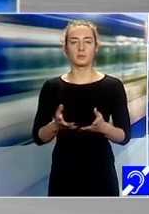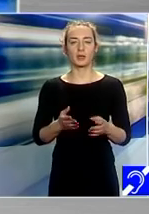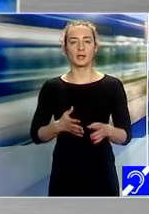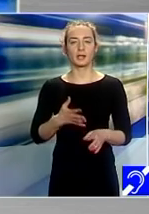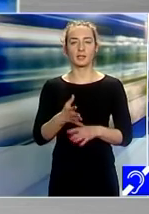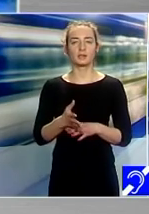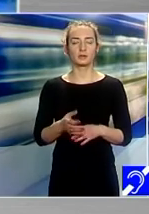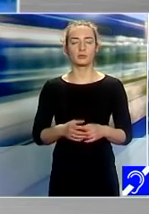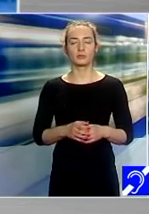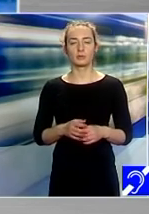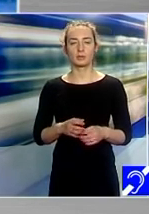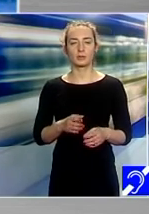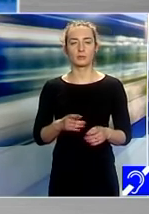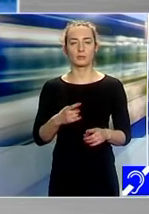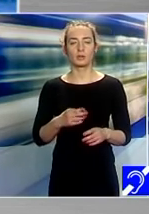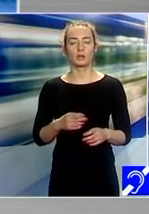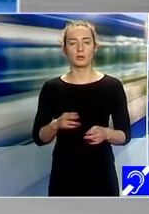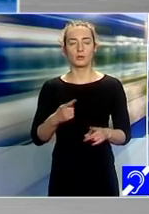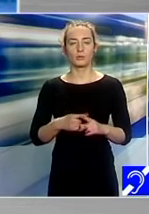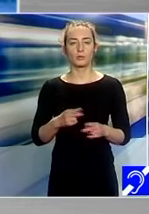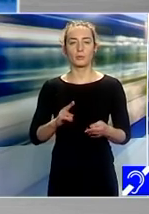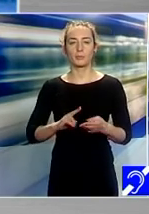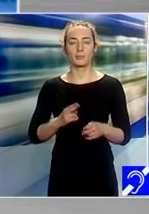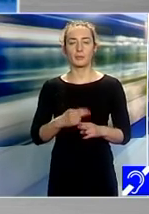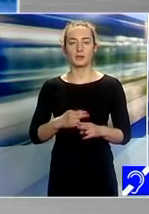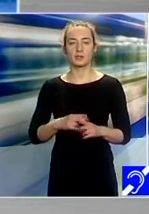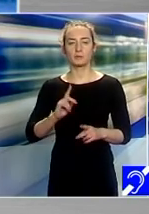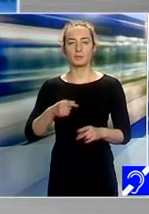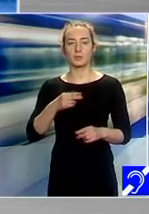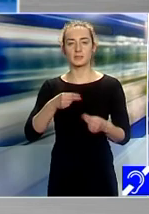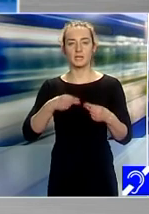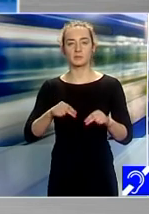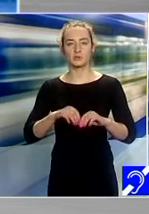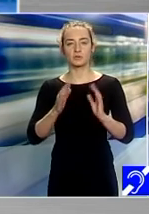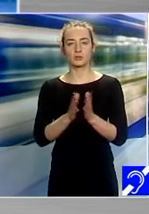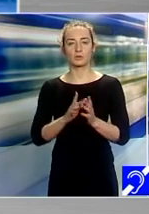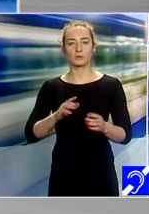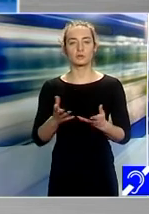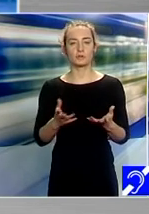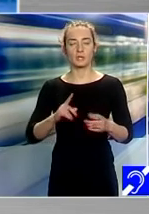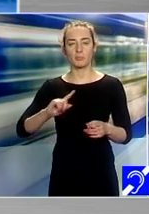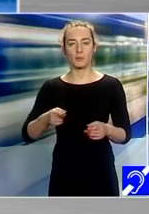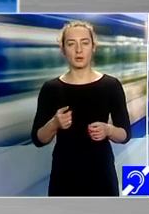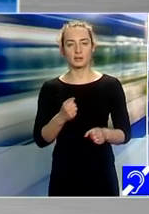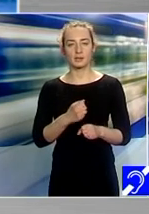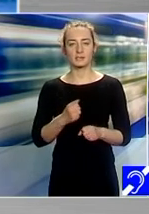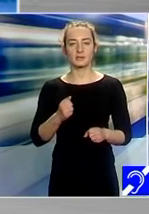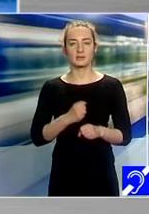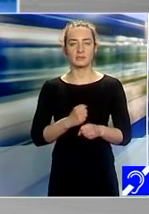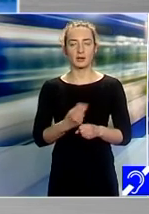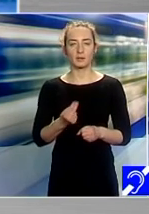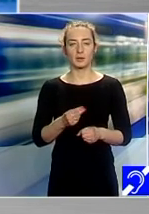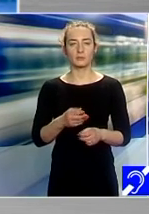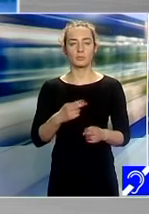sau medicul-chirurg-oncolog care vine în contact prima dată cu pacienta trebuie să explice absolut tot ce poate să îi se ofere